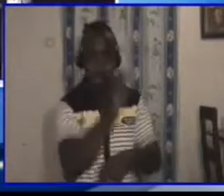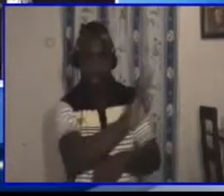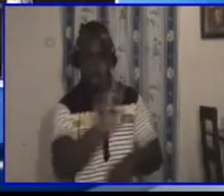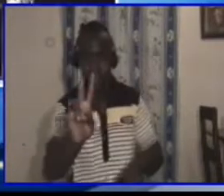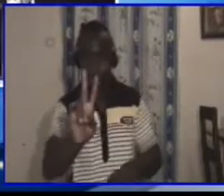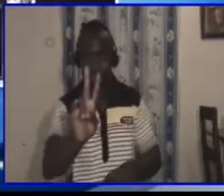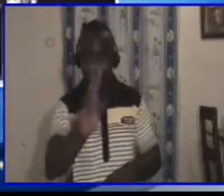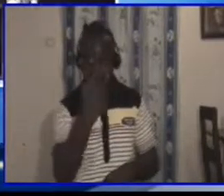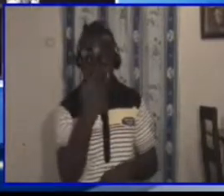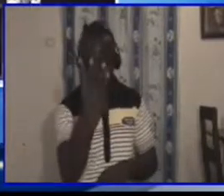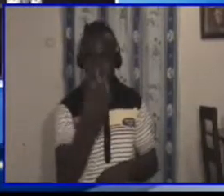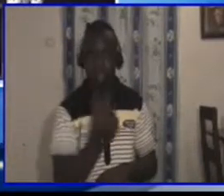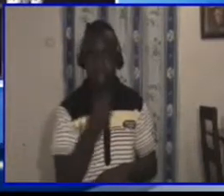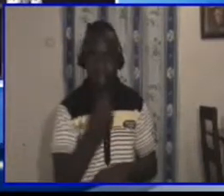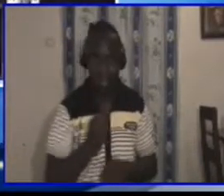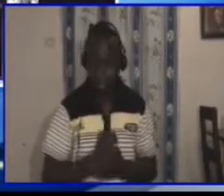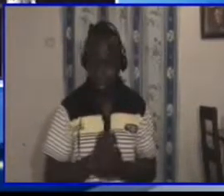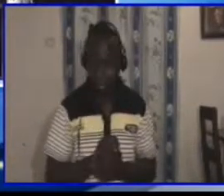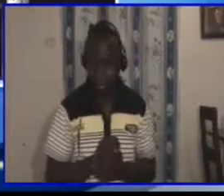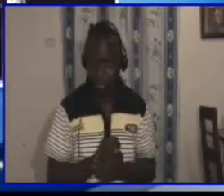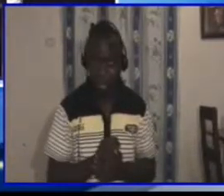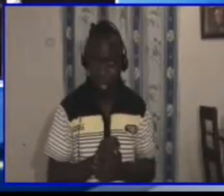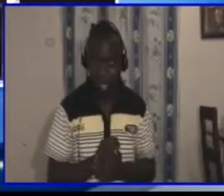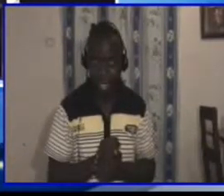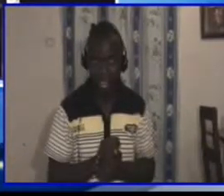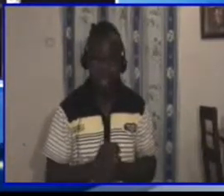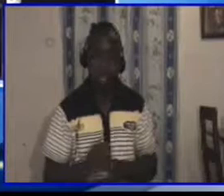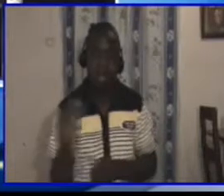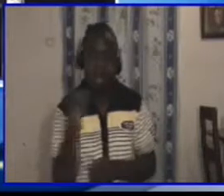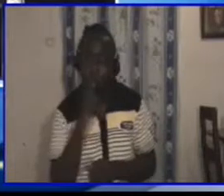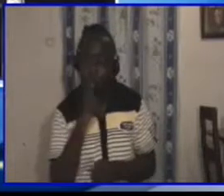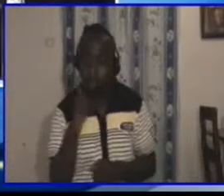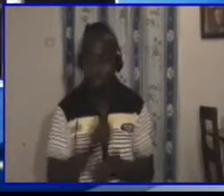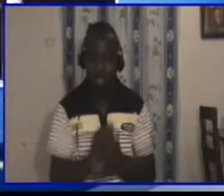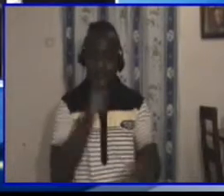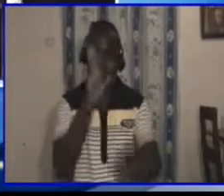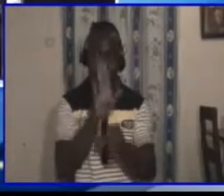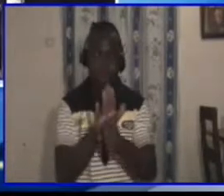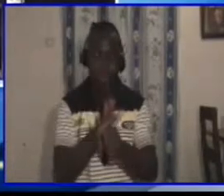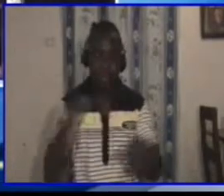e chiederanno dove la promessa del suo ritorno